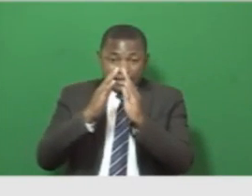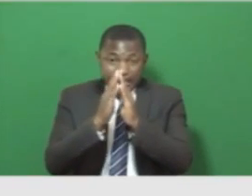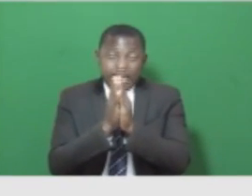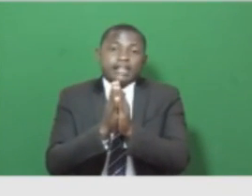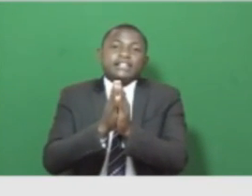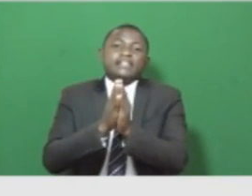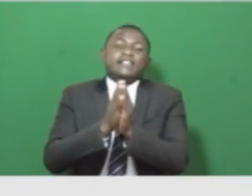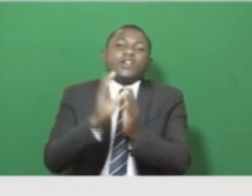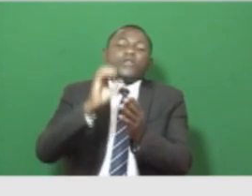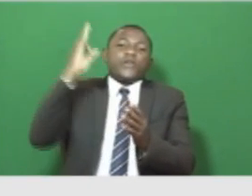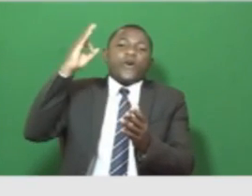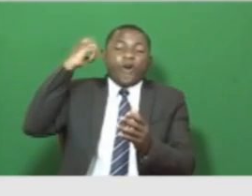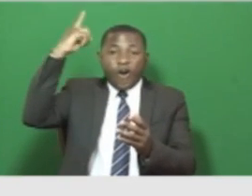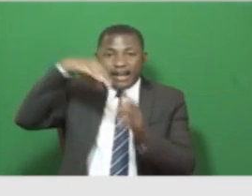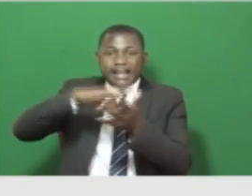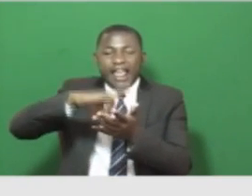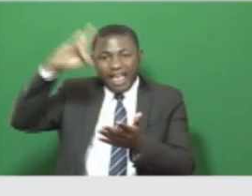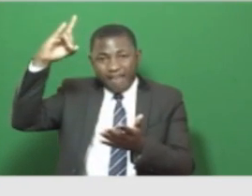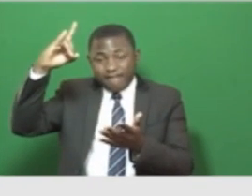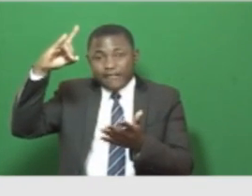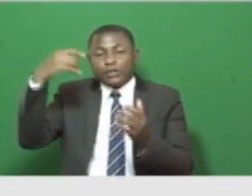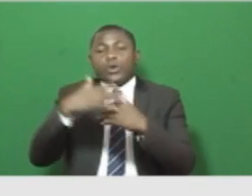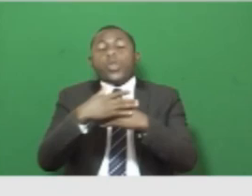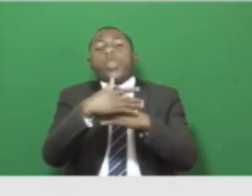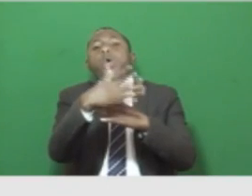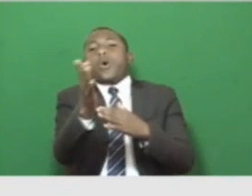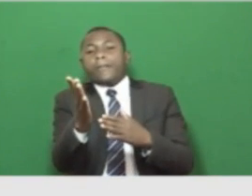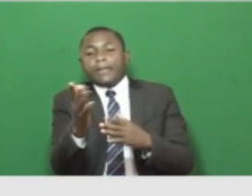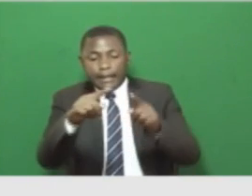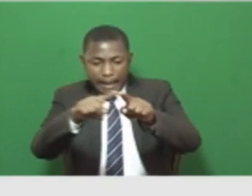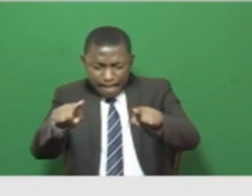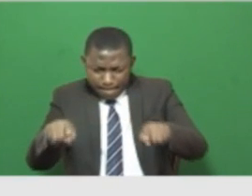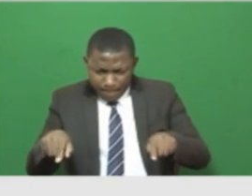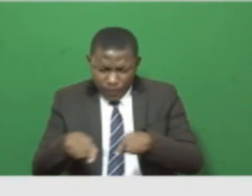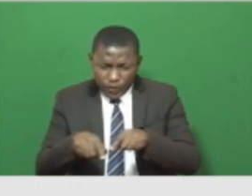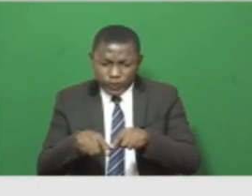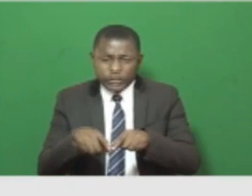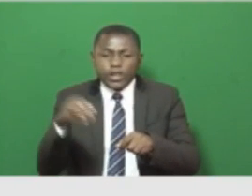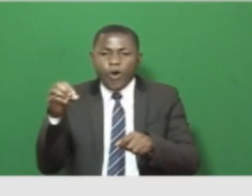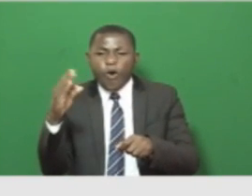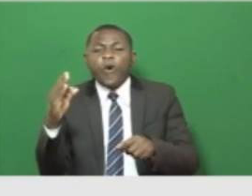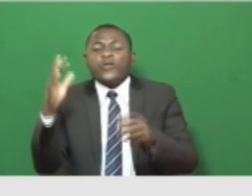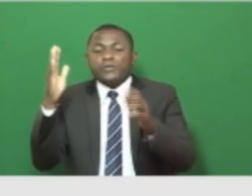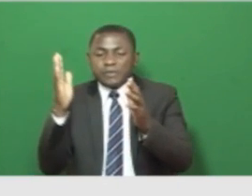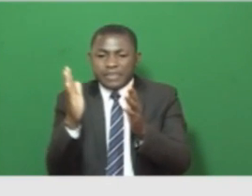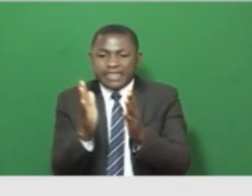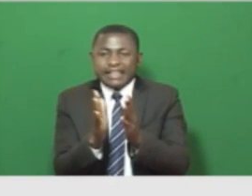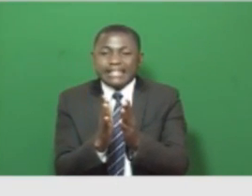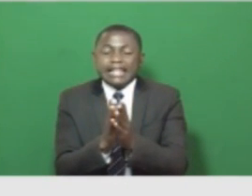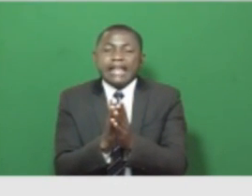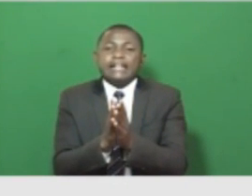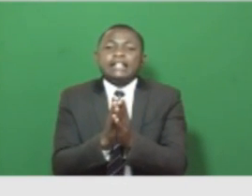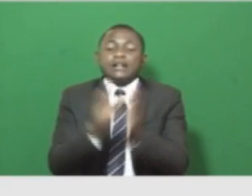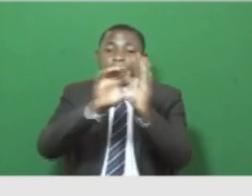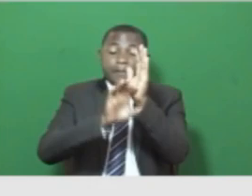Ipapo temberi ya mwari kudenga ya kazaruwa. Right. Areka Yesu ngano ikaone kwa mtemberi yake. Ipapo kwa